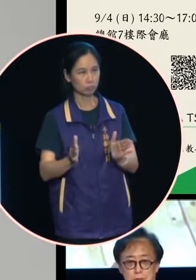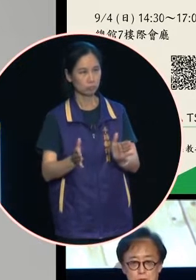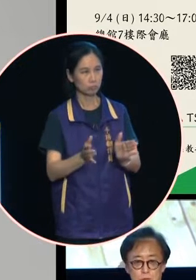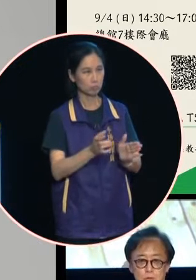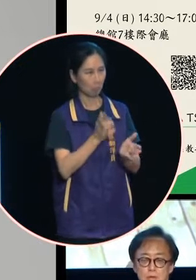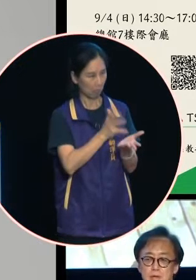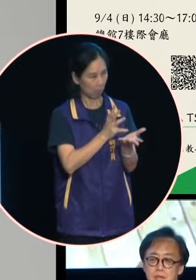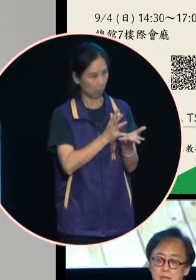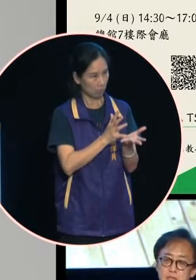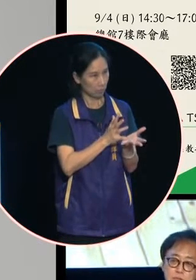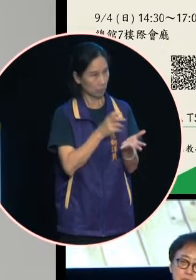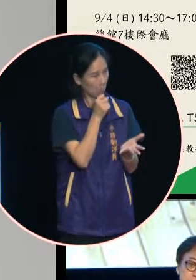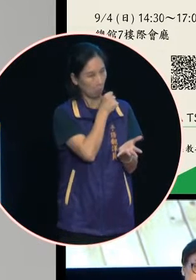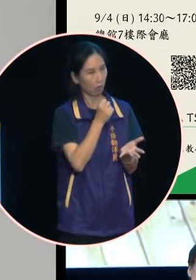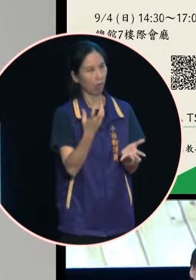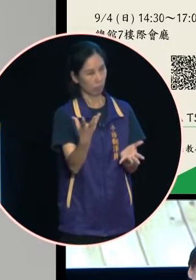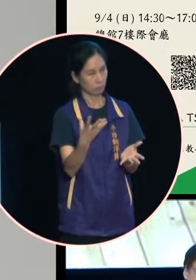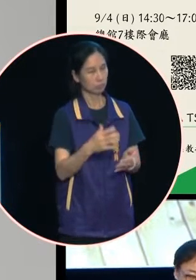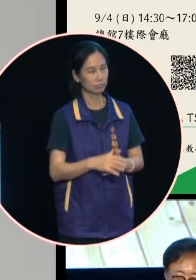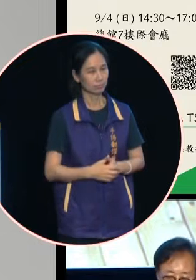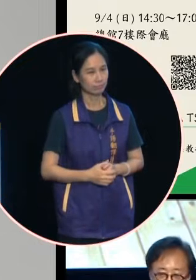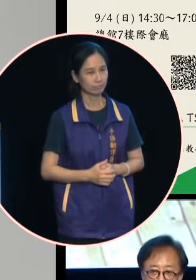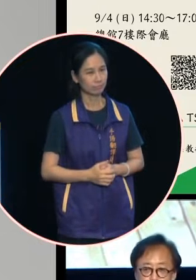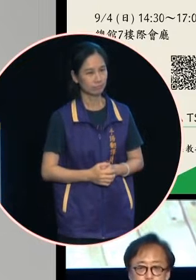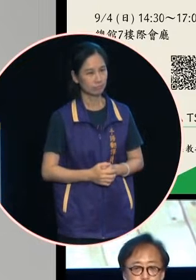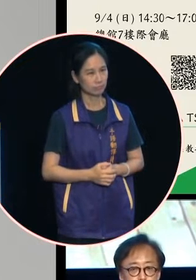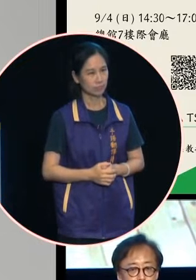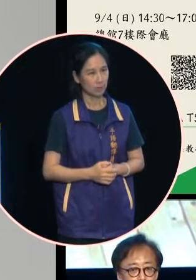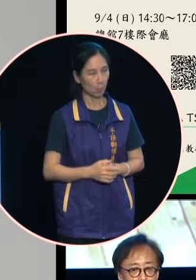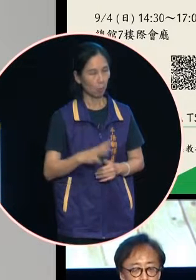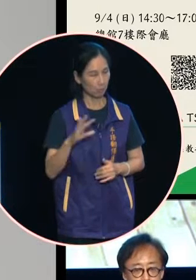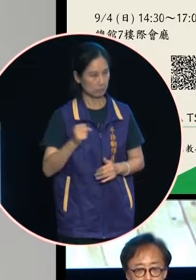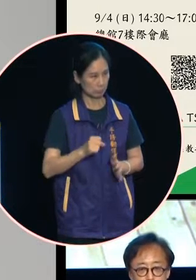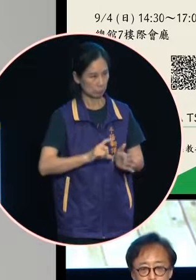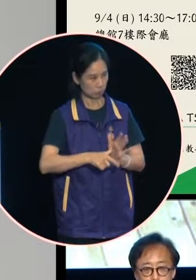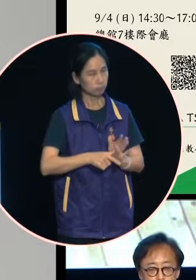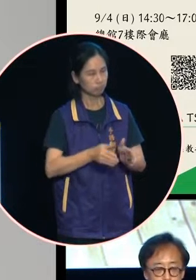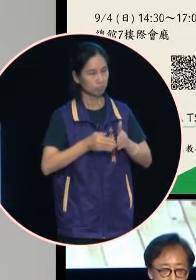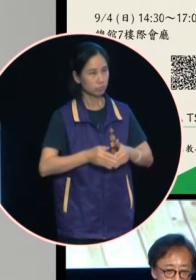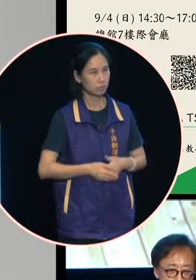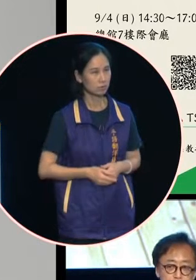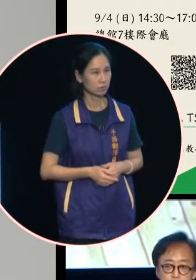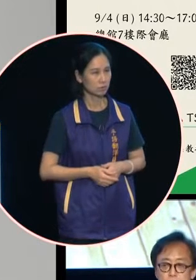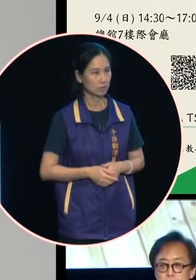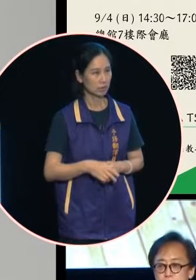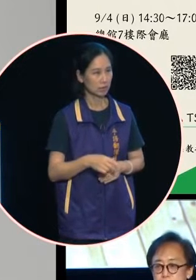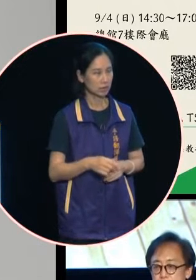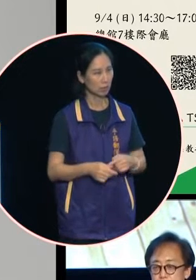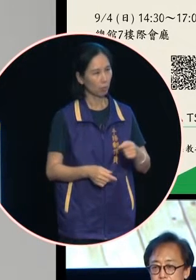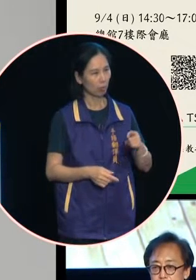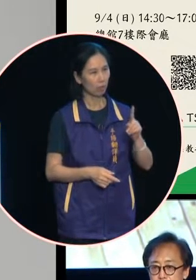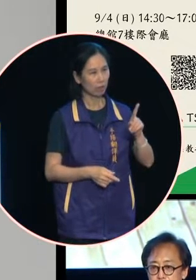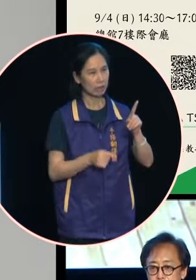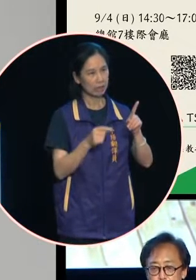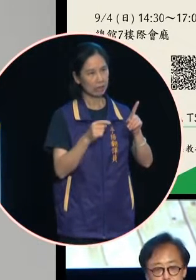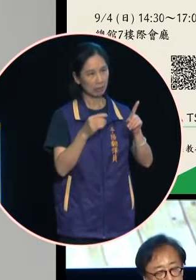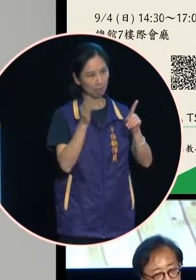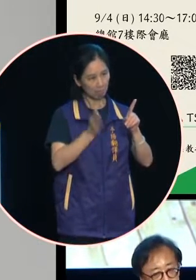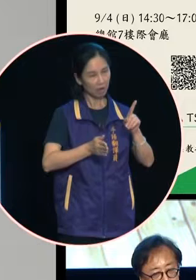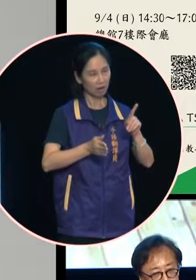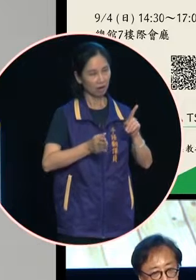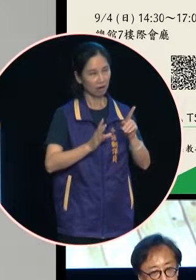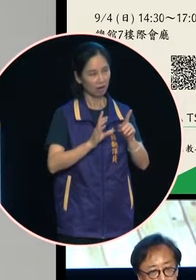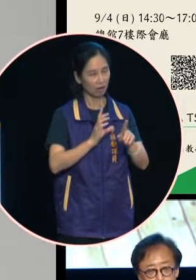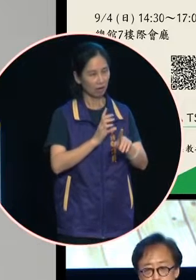实在是蛮多，所以是尽量掌握这个时间。还有1个半小时，或